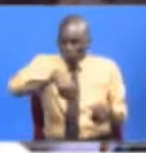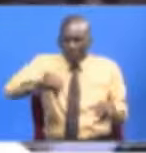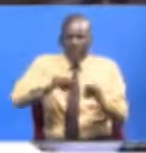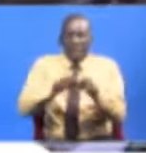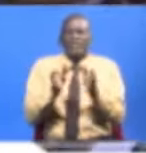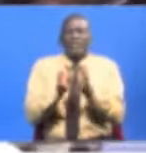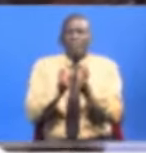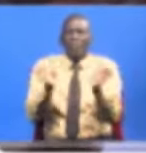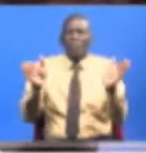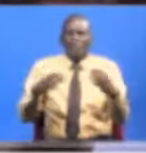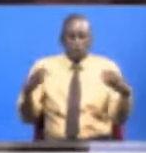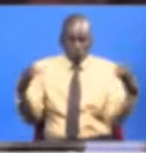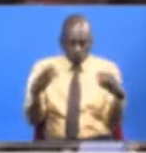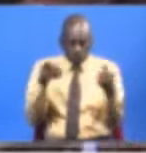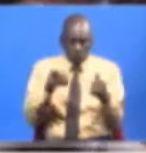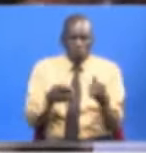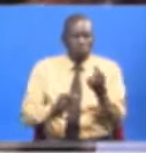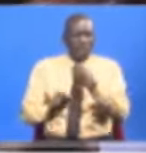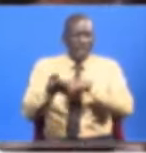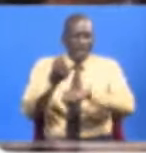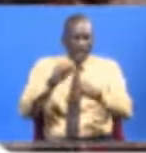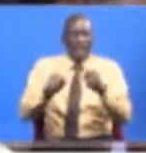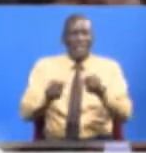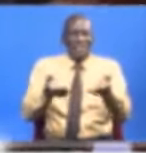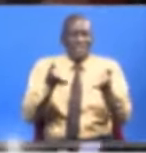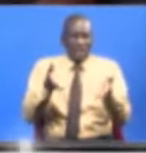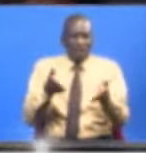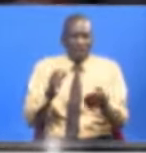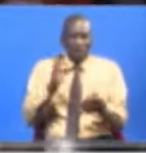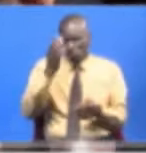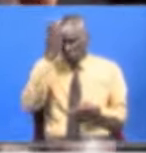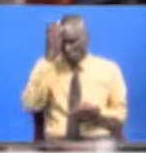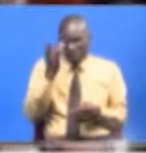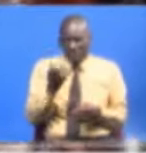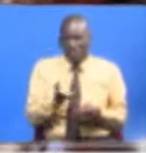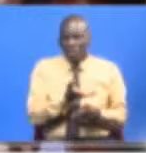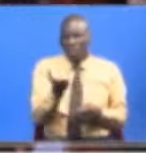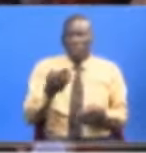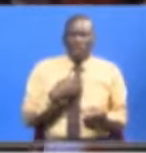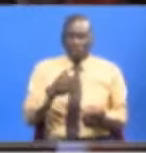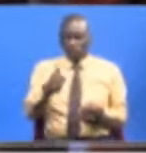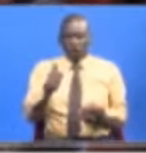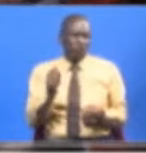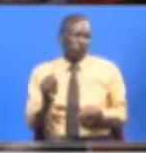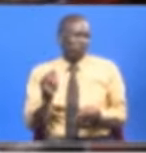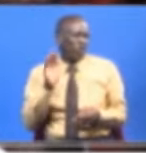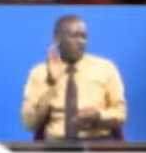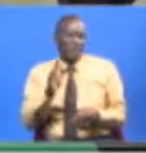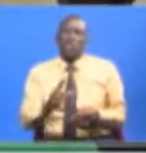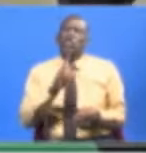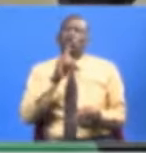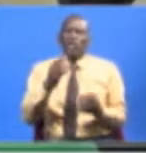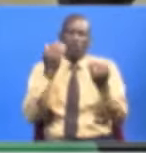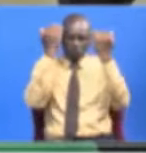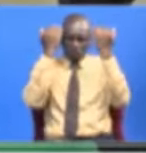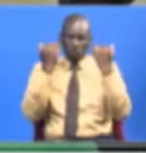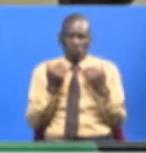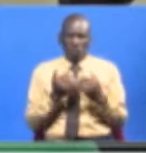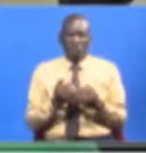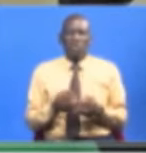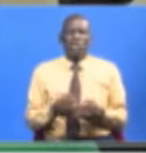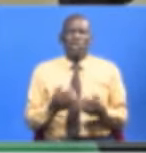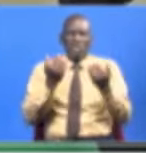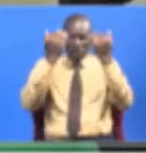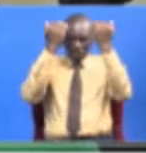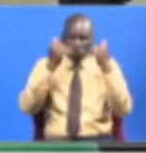community tutachukua hatua mikononi wetu, kwa sababu wamekataa kusikia oda ya mahakama. Licha ya mahakama